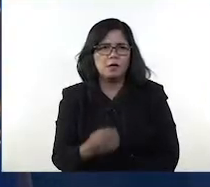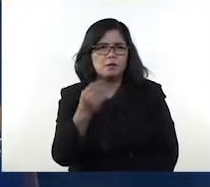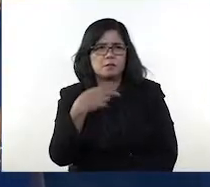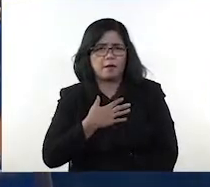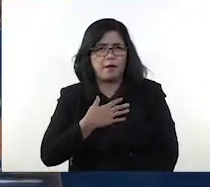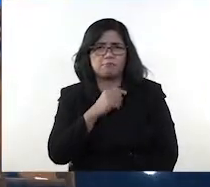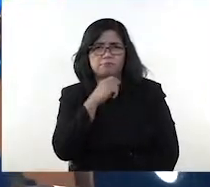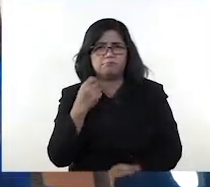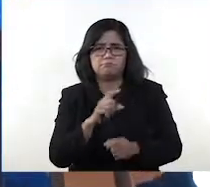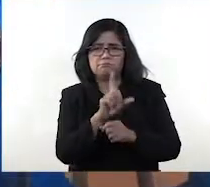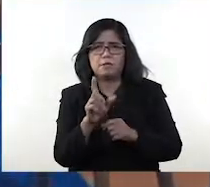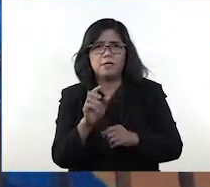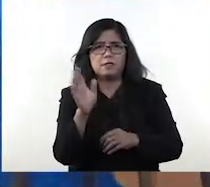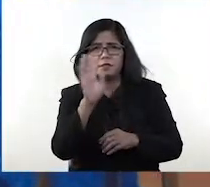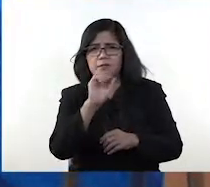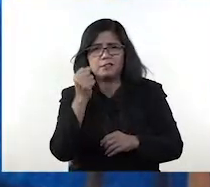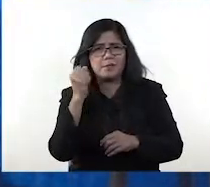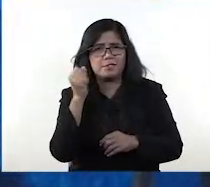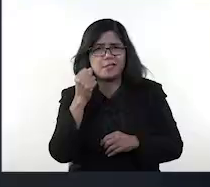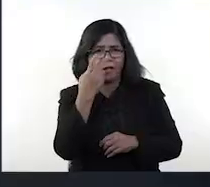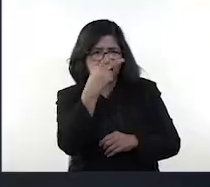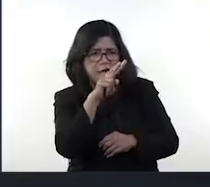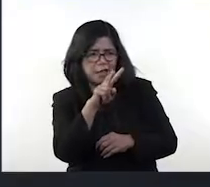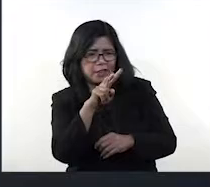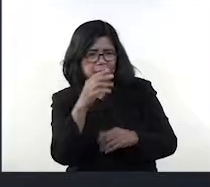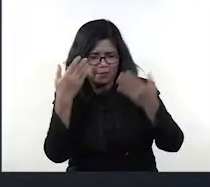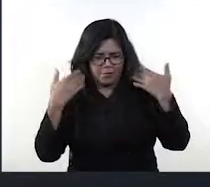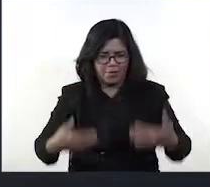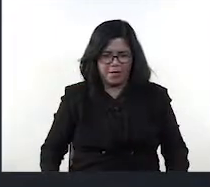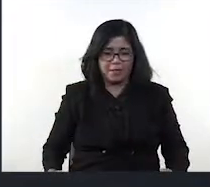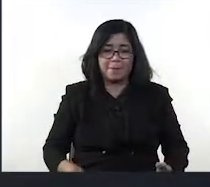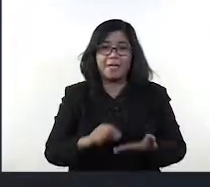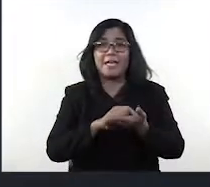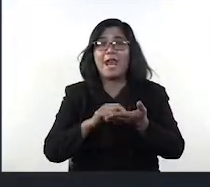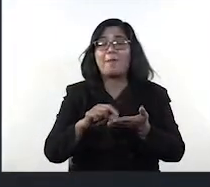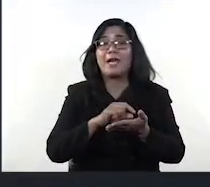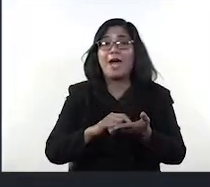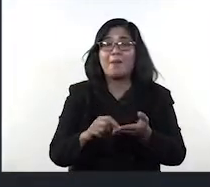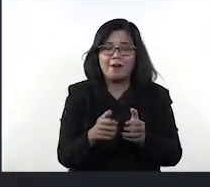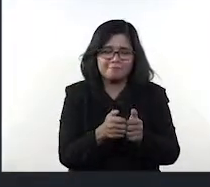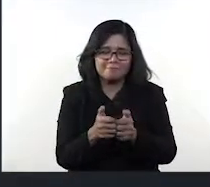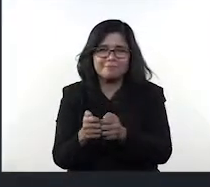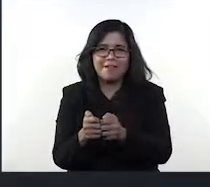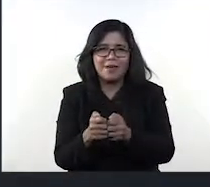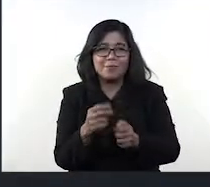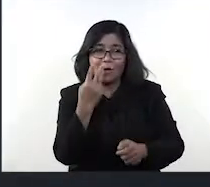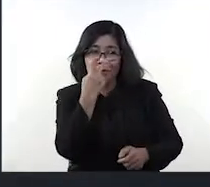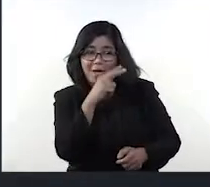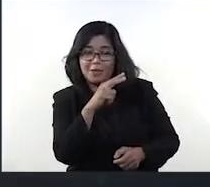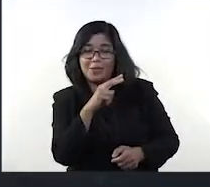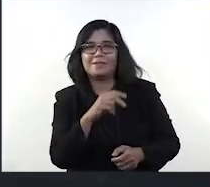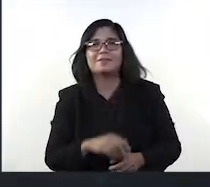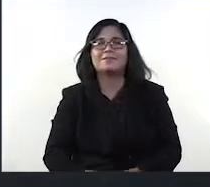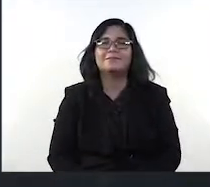tapi nama-nama saudara hacktiv8 saya lihat dan bagaimana sudah mendeklarasikan sel melakukan bagian saya